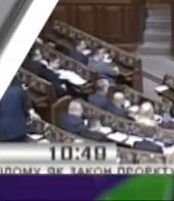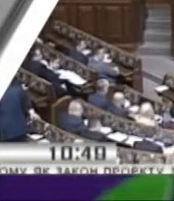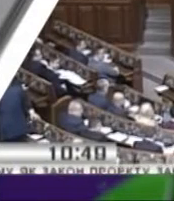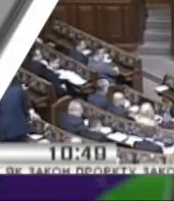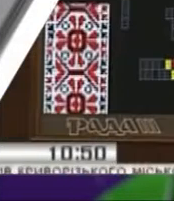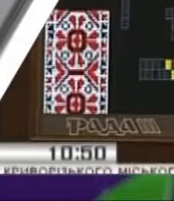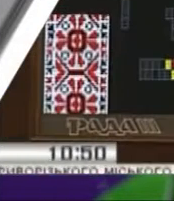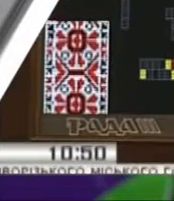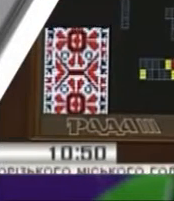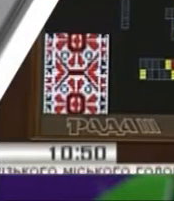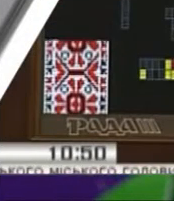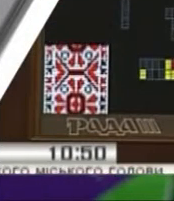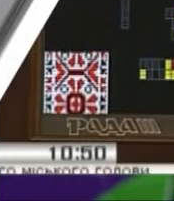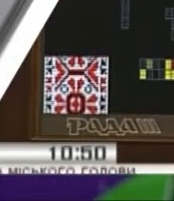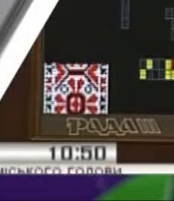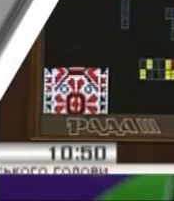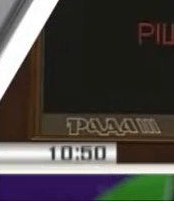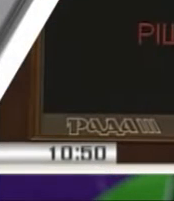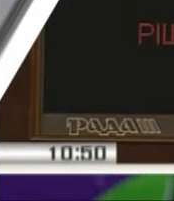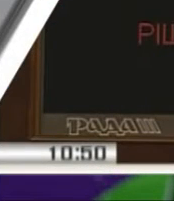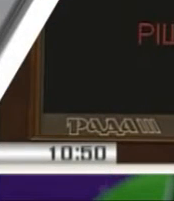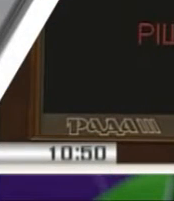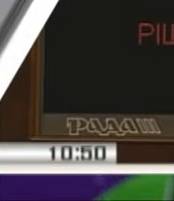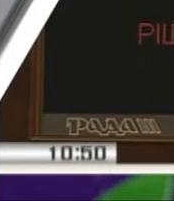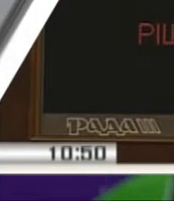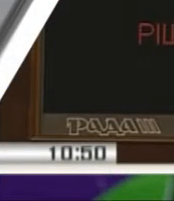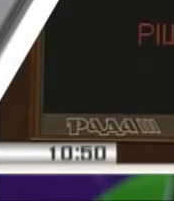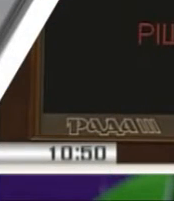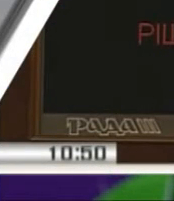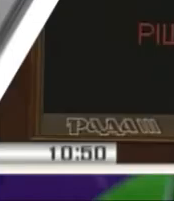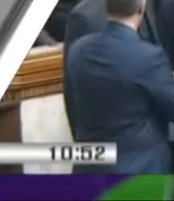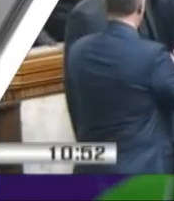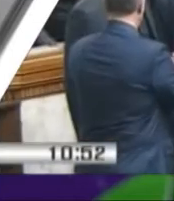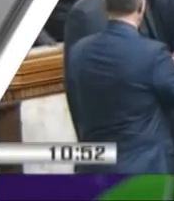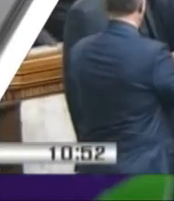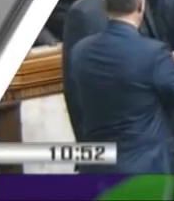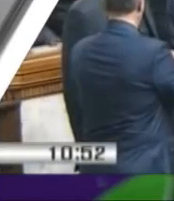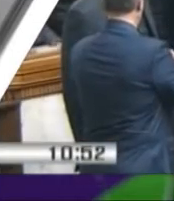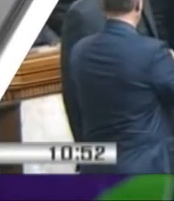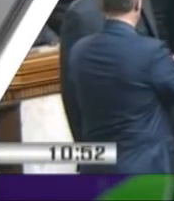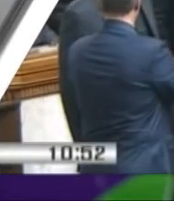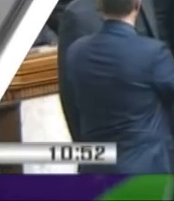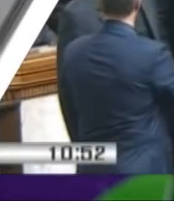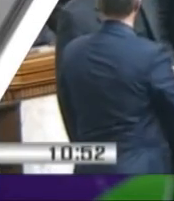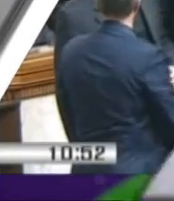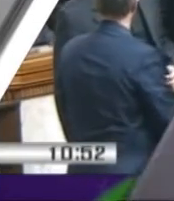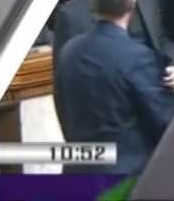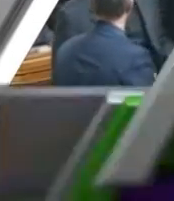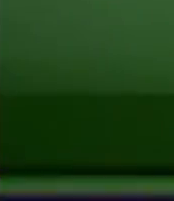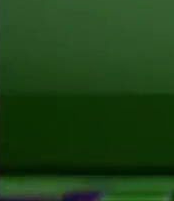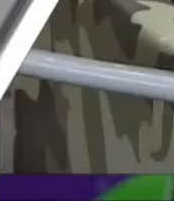Скромність народного обранця. Депутати у Верховній Раді саботували розгляд законопроекту про подачу чиновниками електронних декларацій.